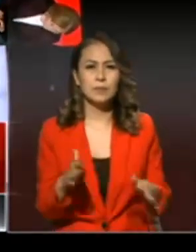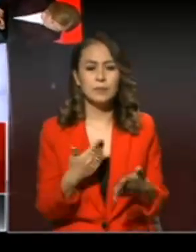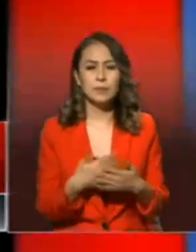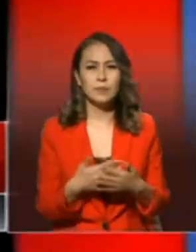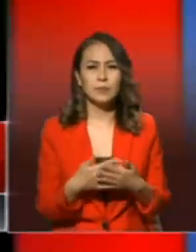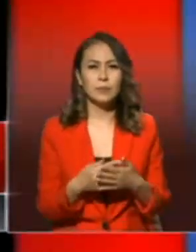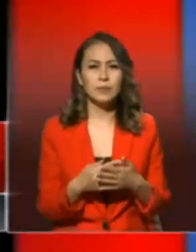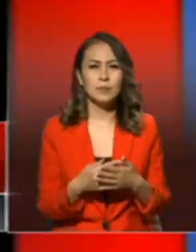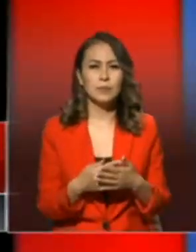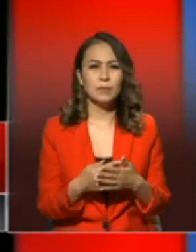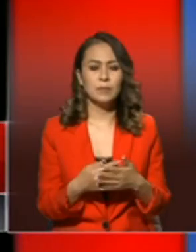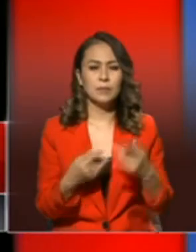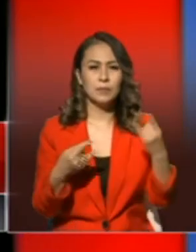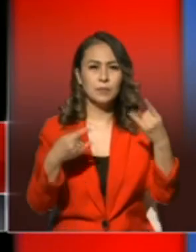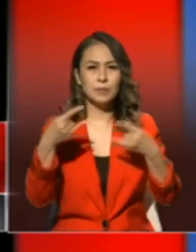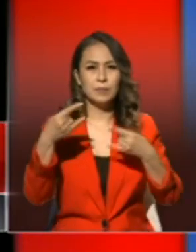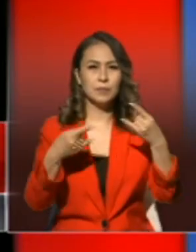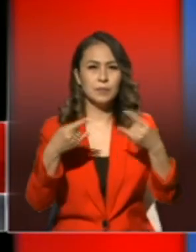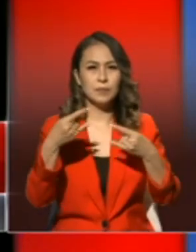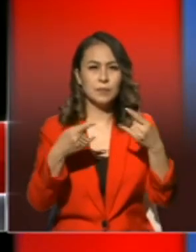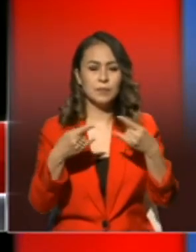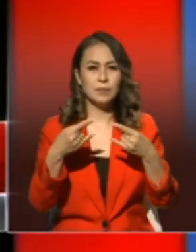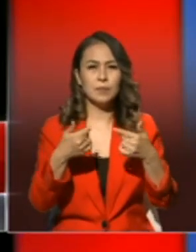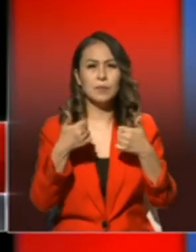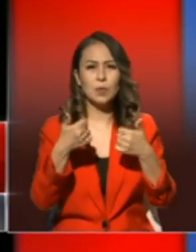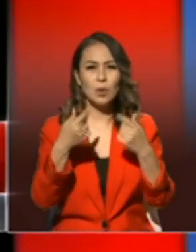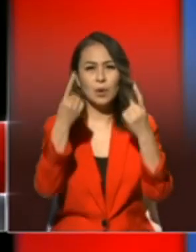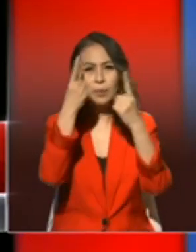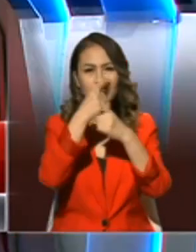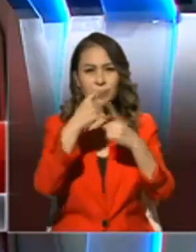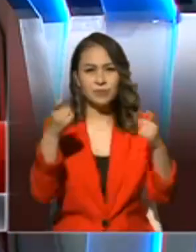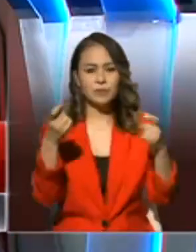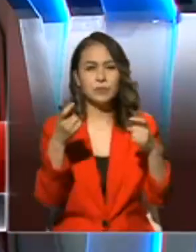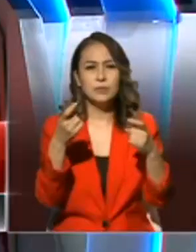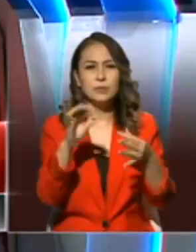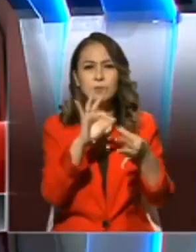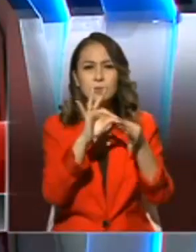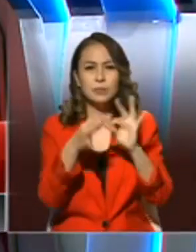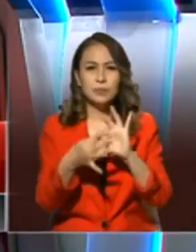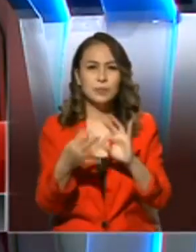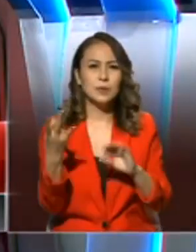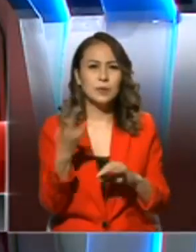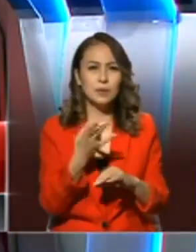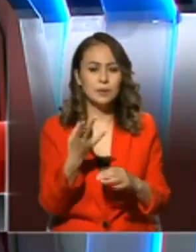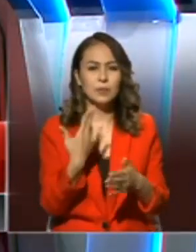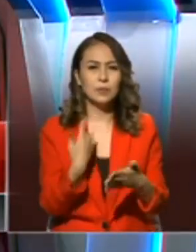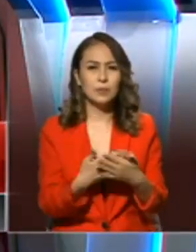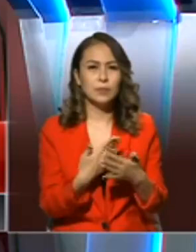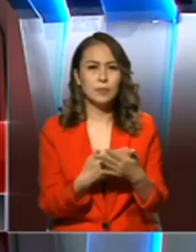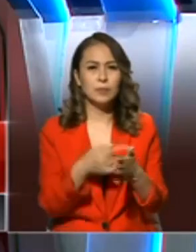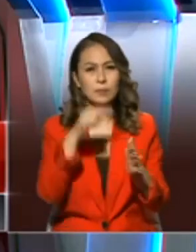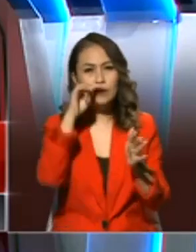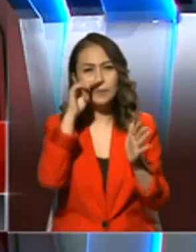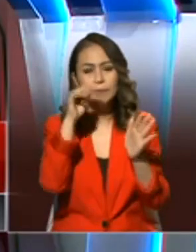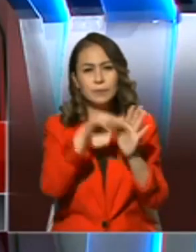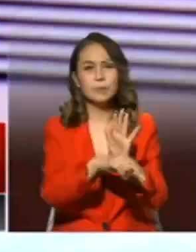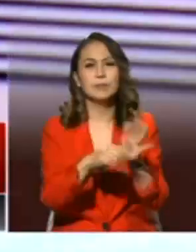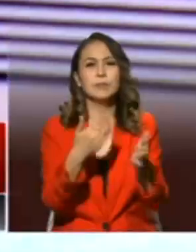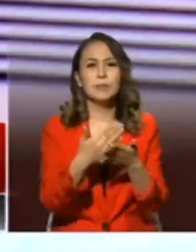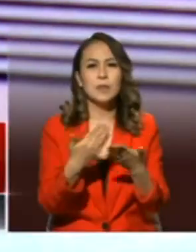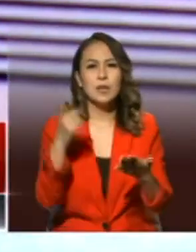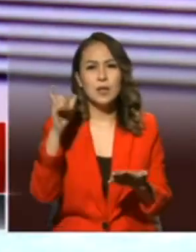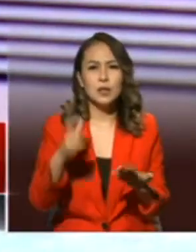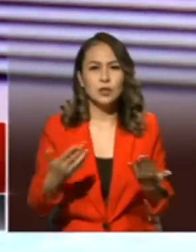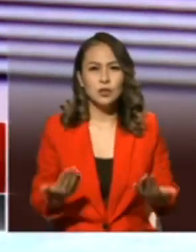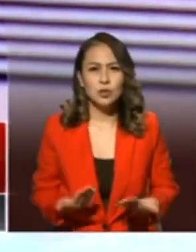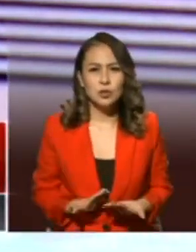Соны былай телевизордан жақсылап хабарлап адамдарға түсіндіріп айту керек қой. Егер тірі адам тірі